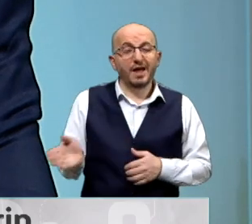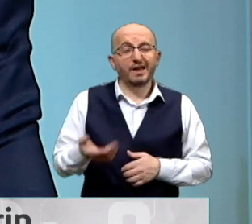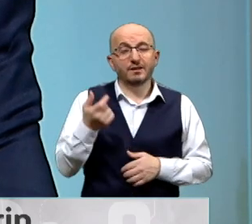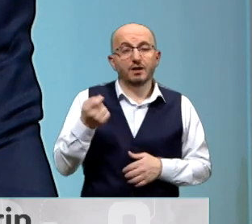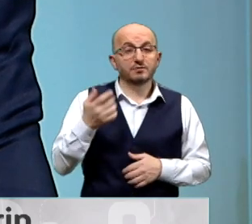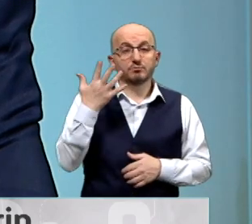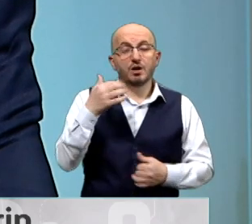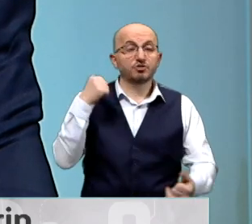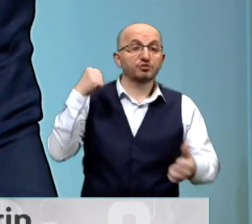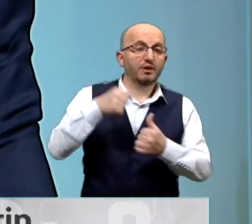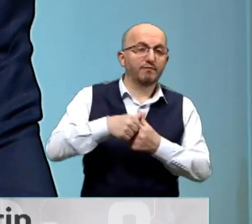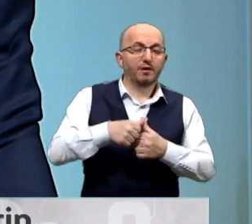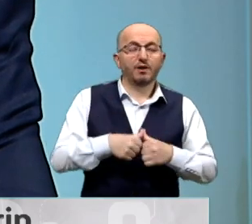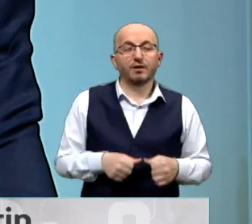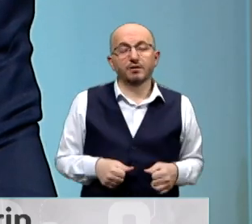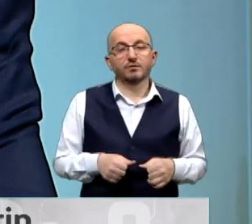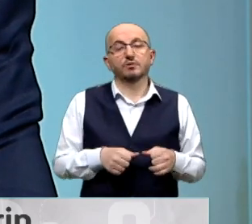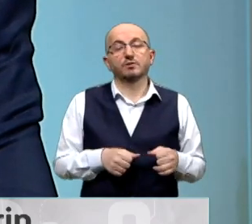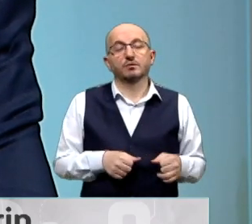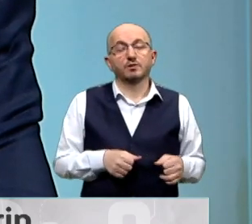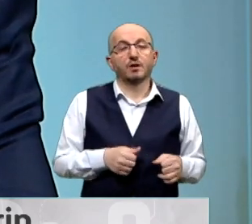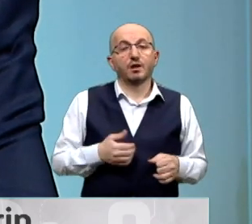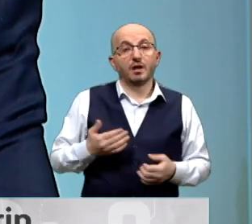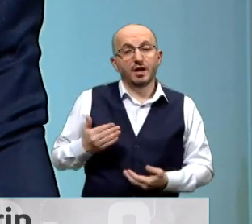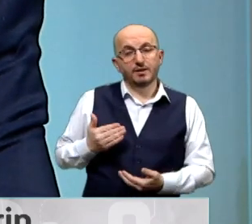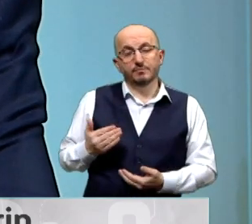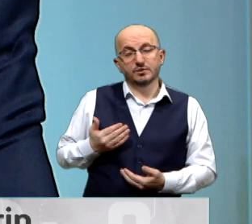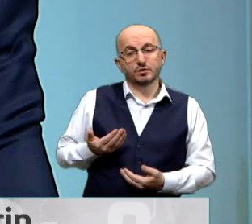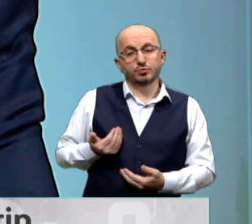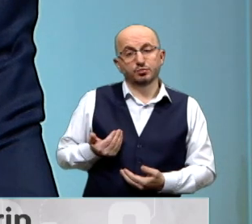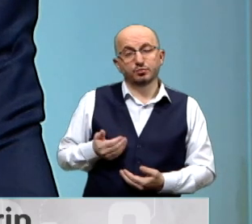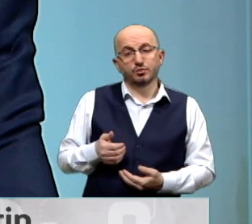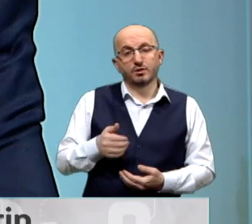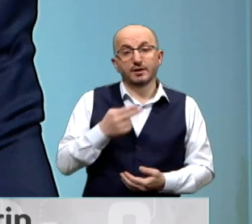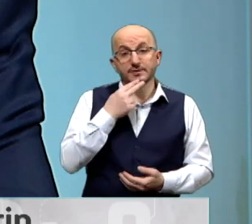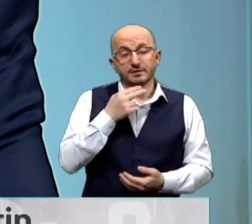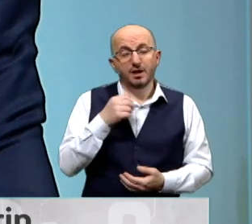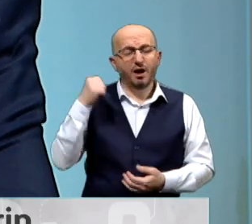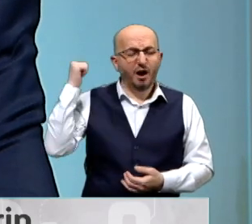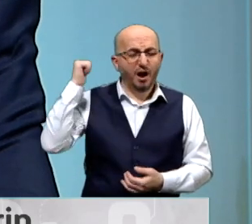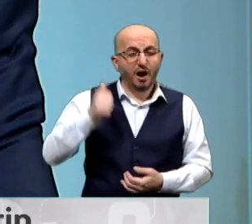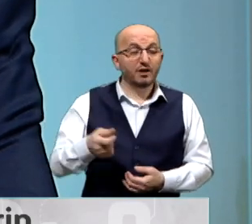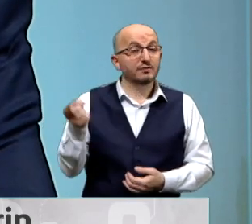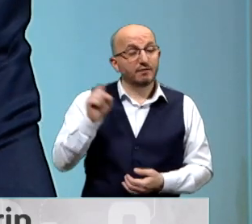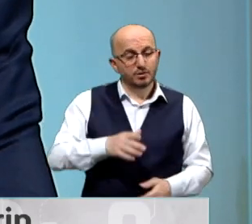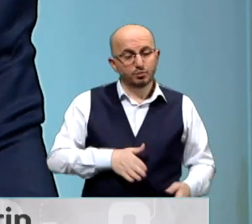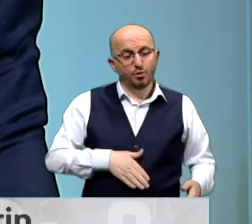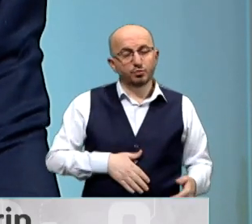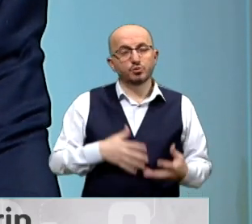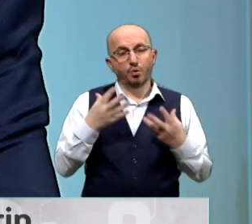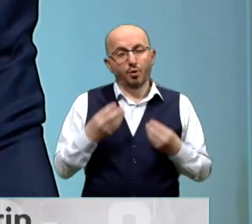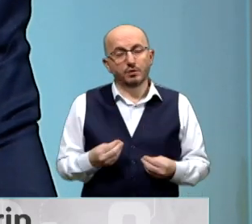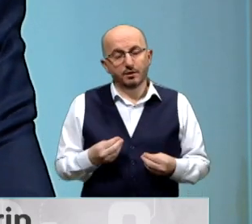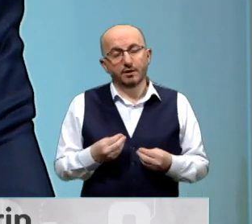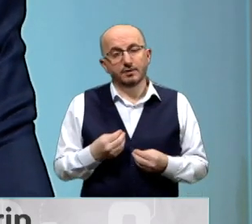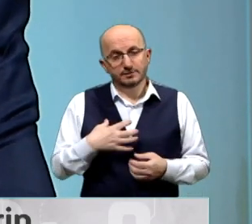5 defa bu emdiği hanımı sütünü emmesi lazım Her defasında da doyurucu olarak emmiş